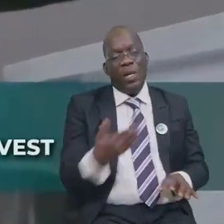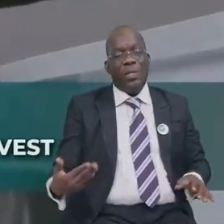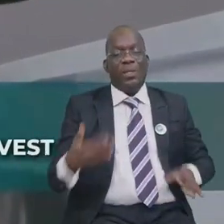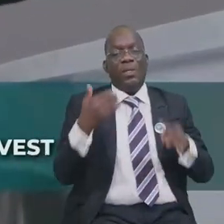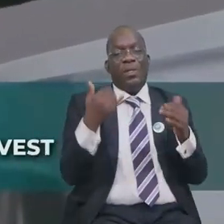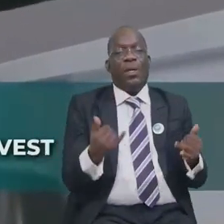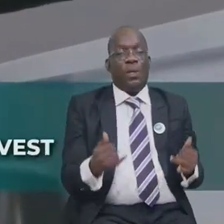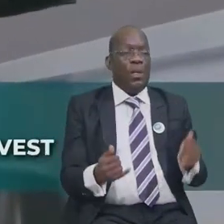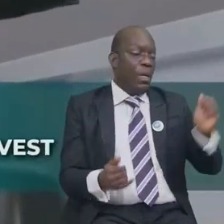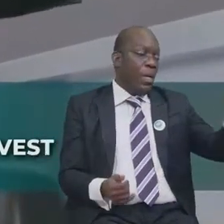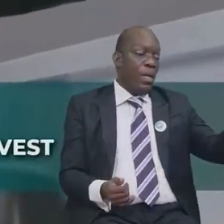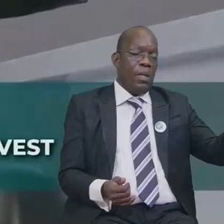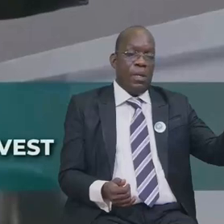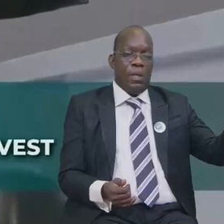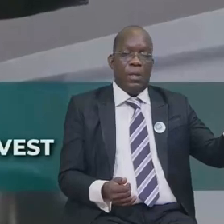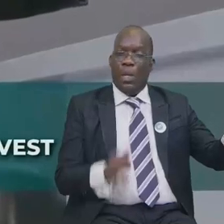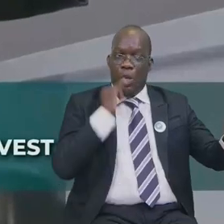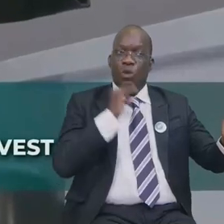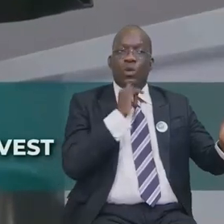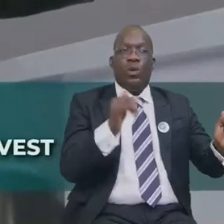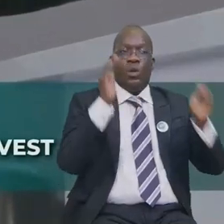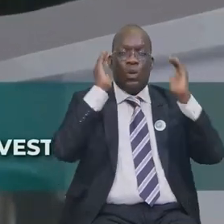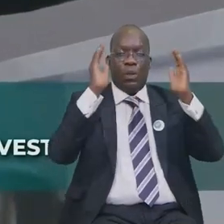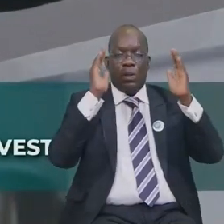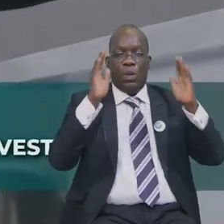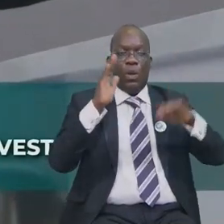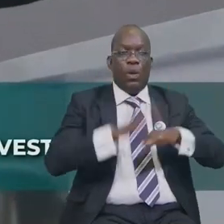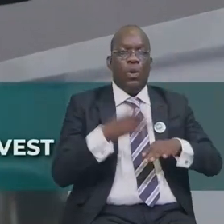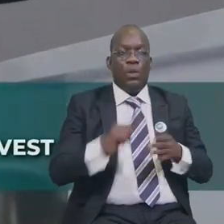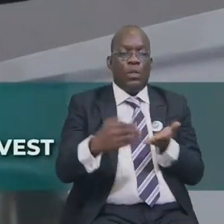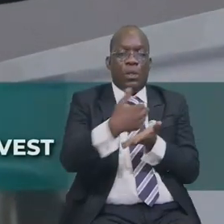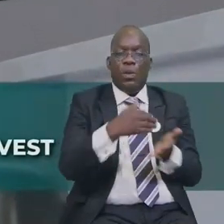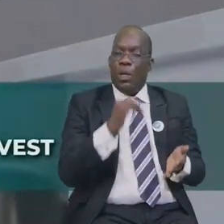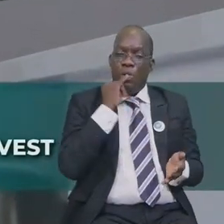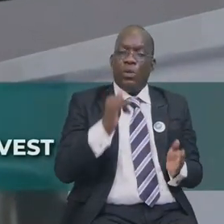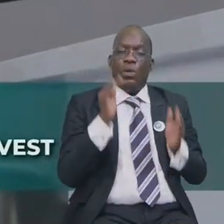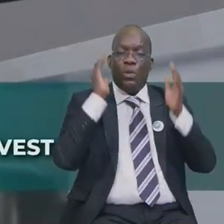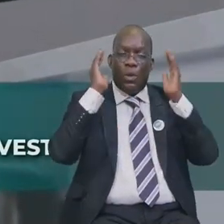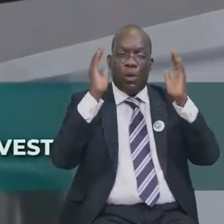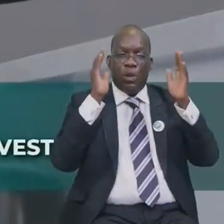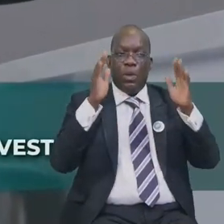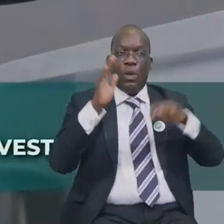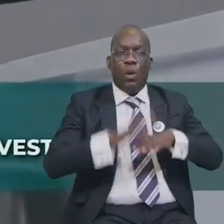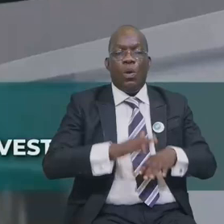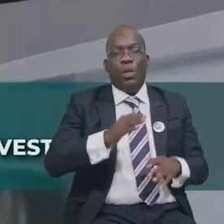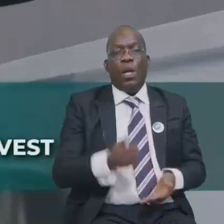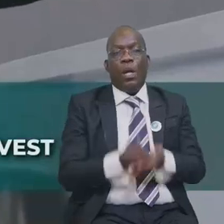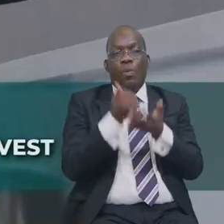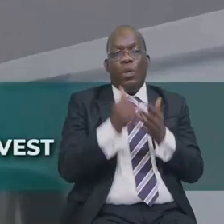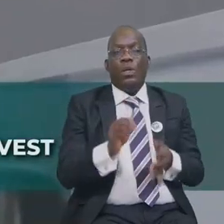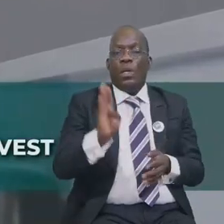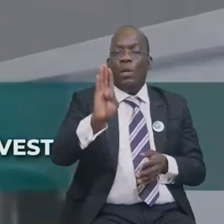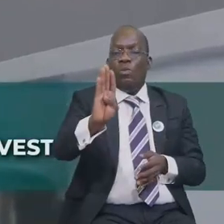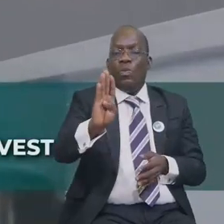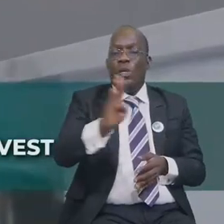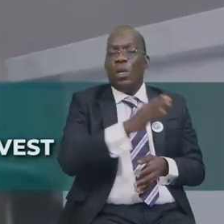Au lieu de se concentrer sur la moisson, se concentre sur comment aider B et